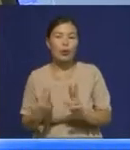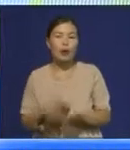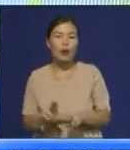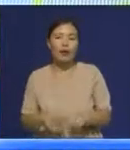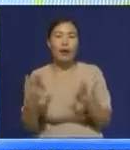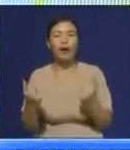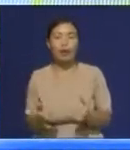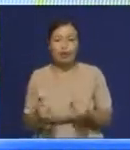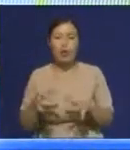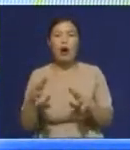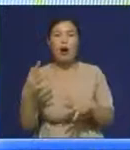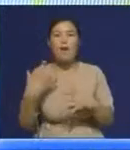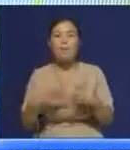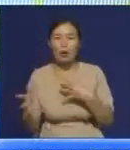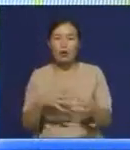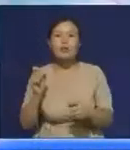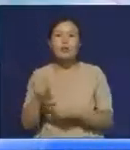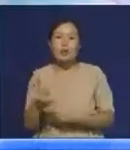и, конечно, практические задания.